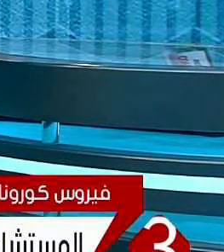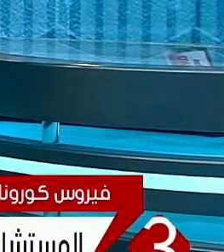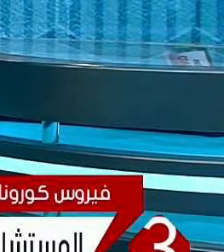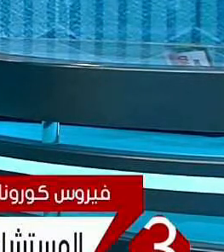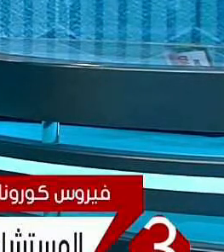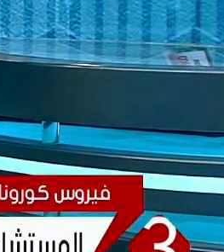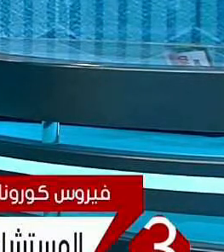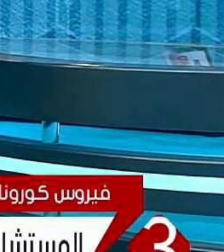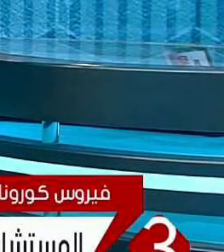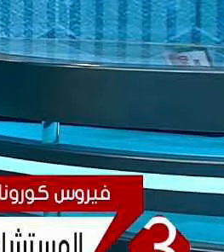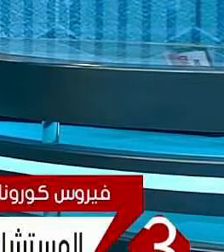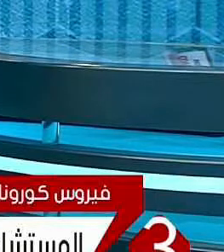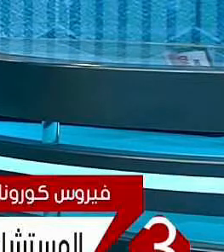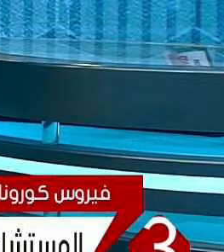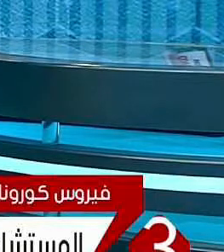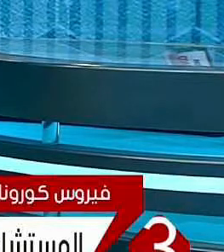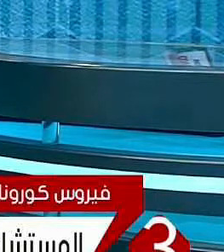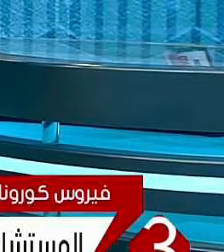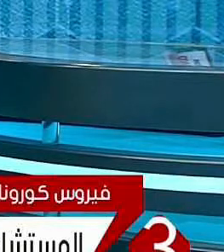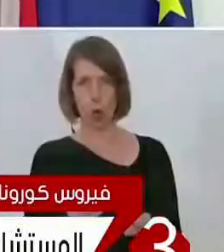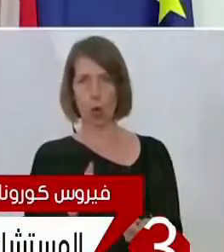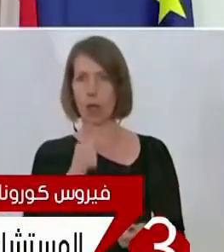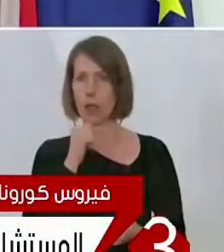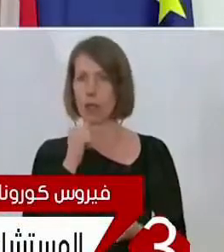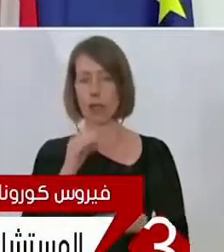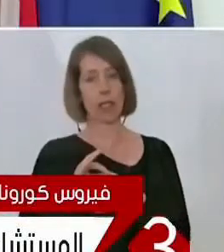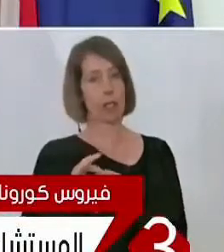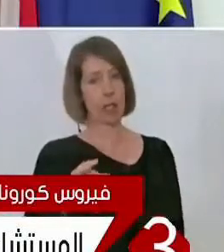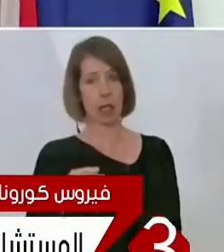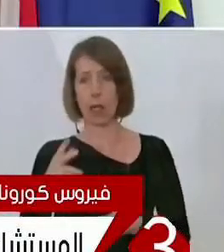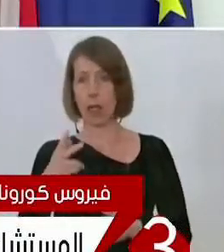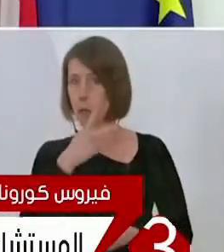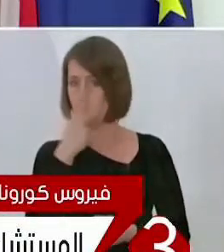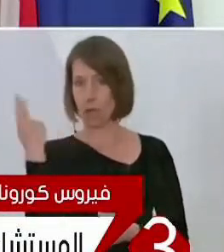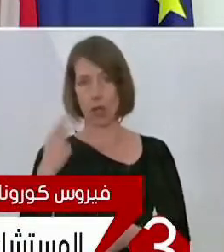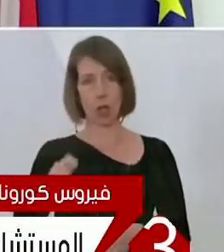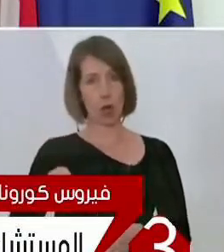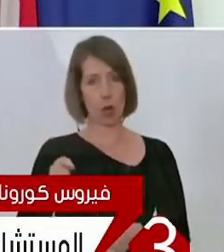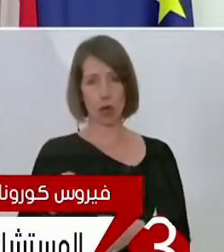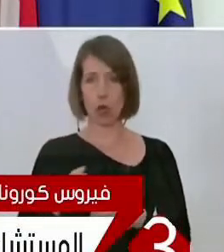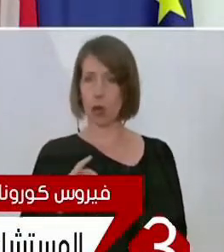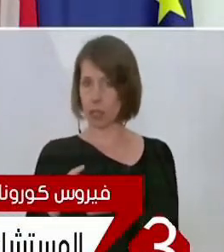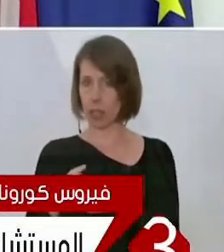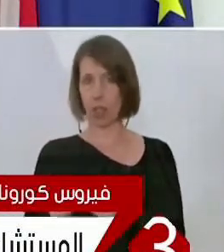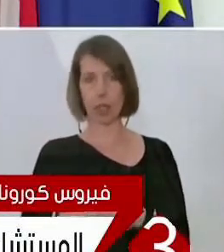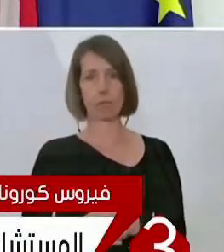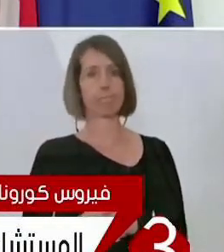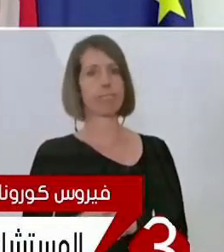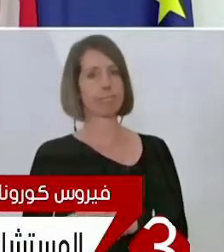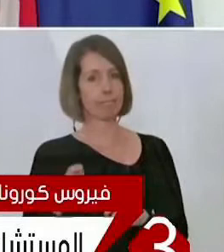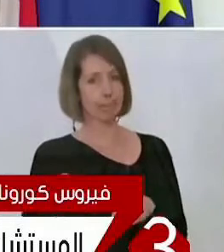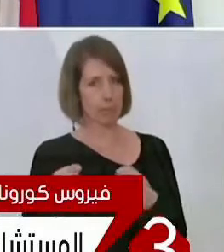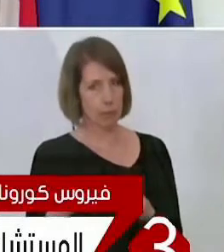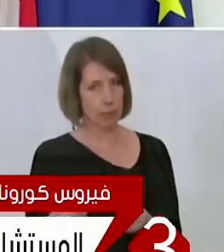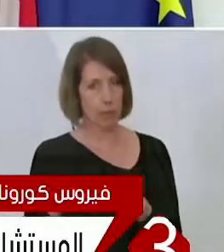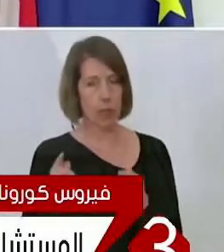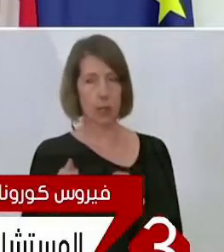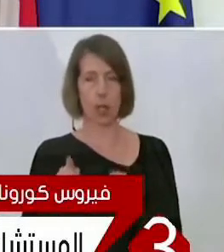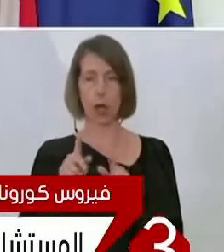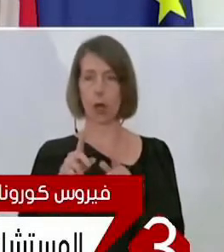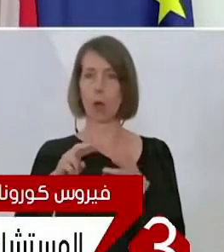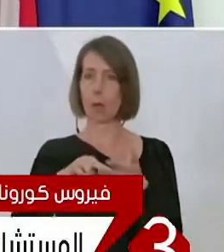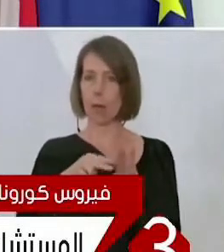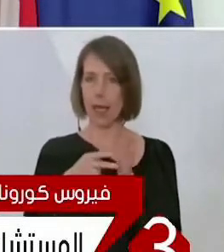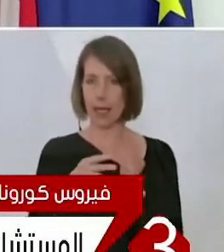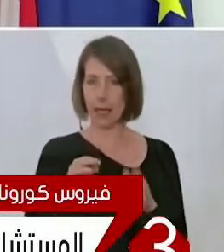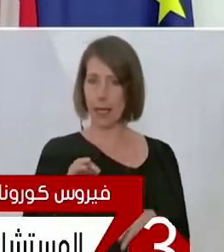الأوروبي. وقال المستشار النمساوي أن بعض دول الاتحاد الأوروبي وقعت عقودا سرية للقاحات المضادة لفيروس